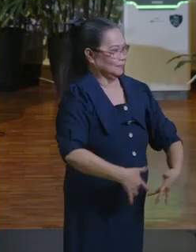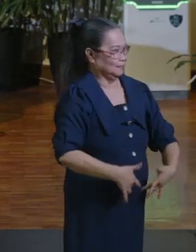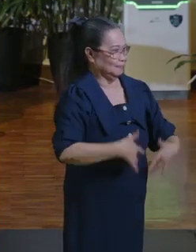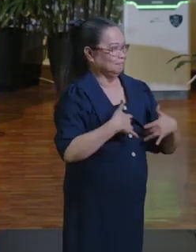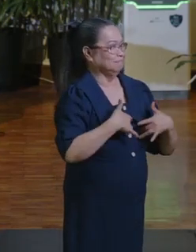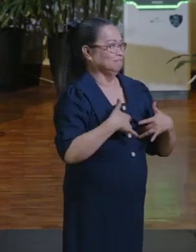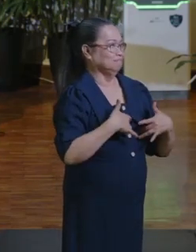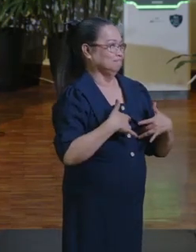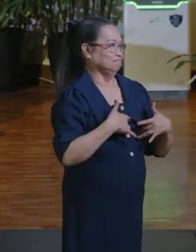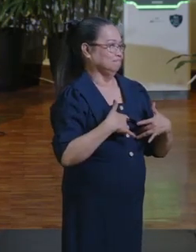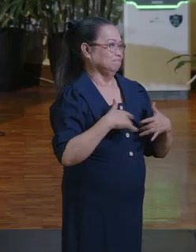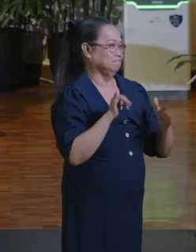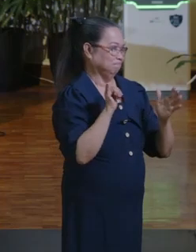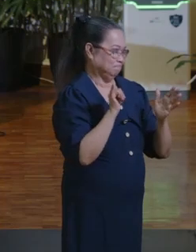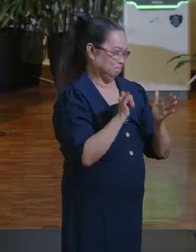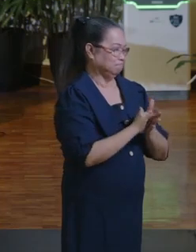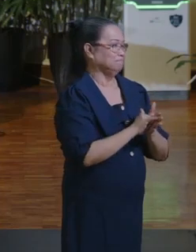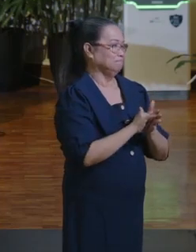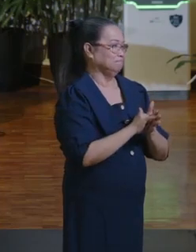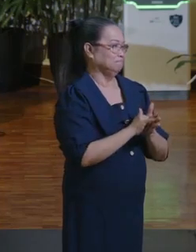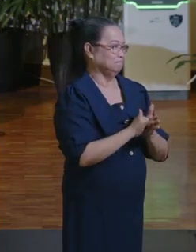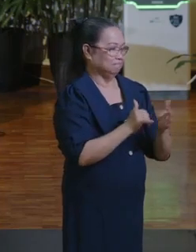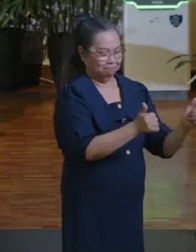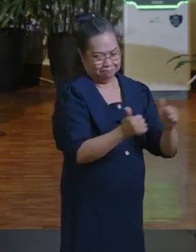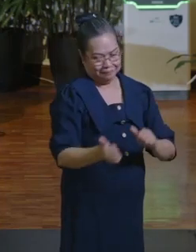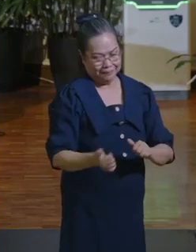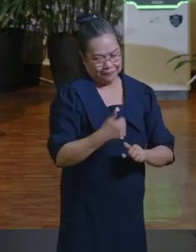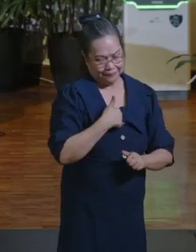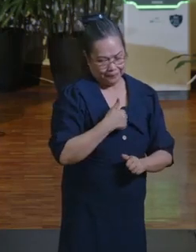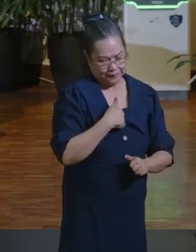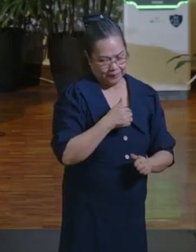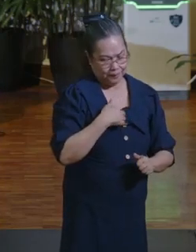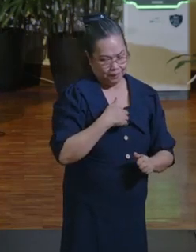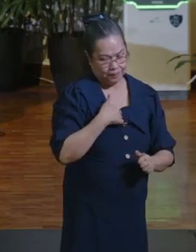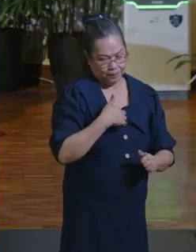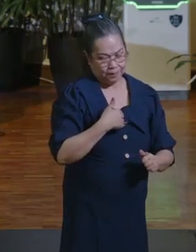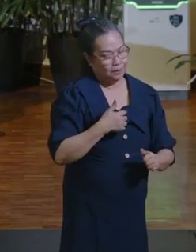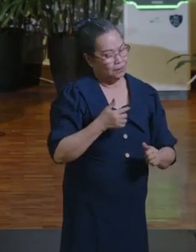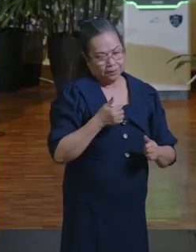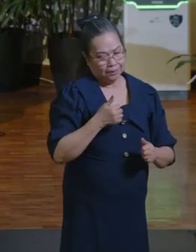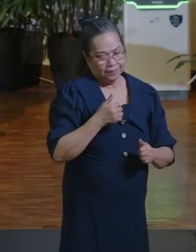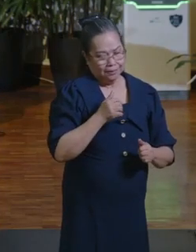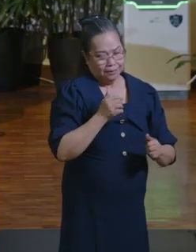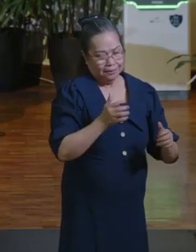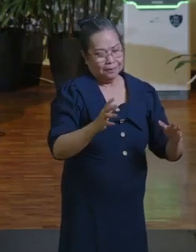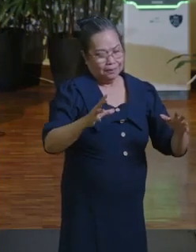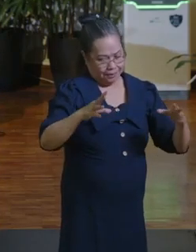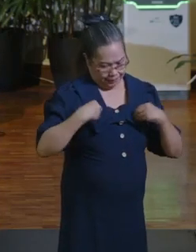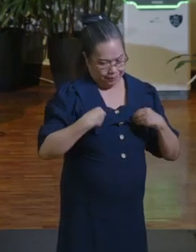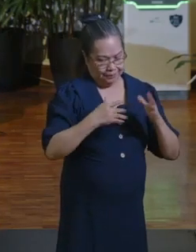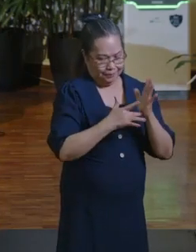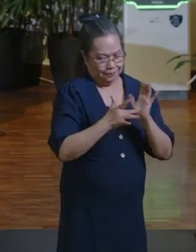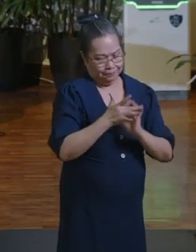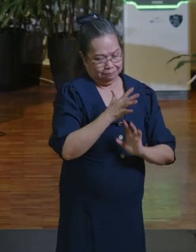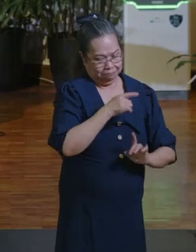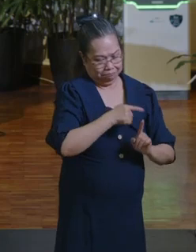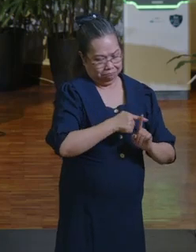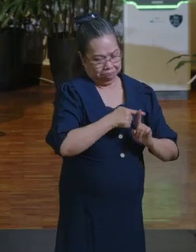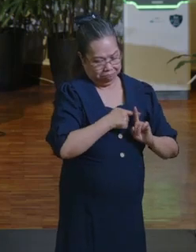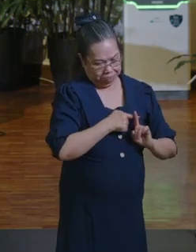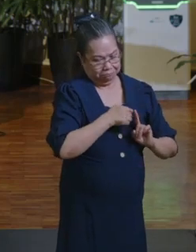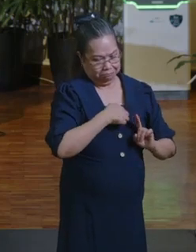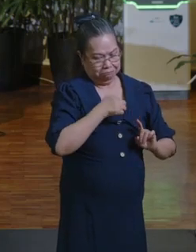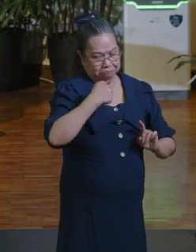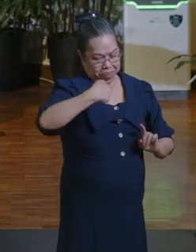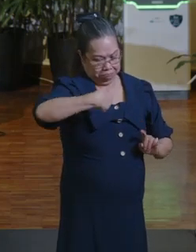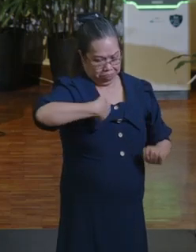Ganon po ang testimonyo ng mga binautismuhan, na sila ay tumanggap na kay Kristo Jesus